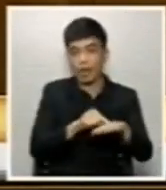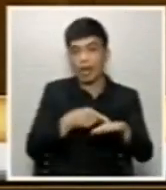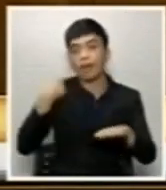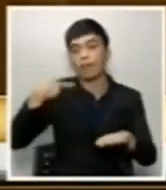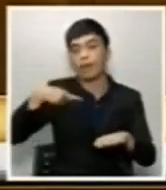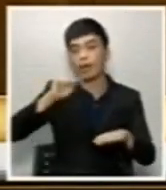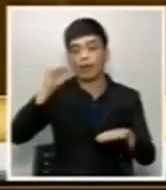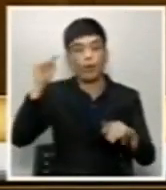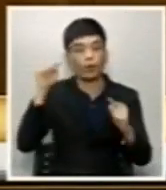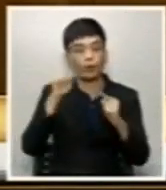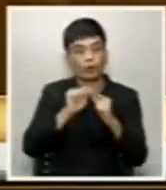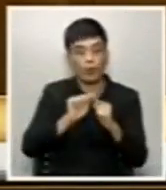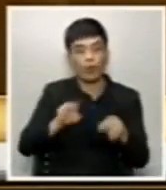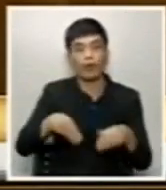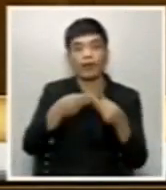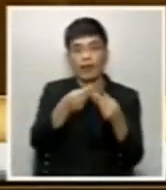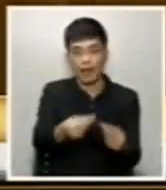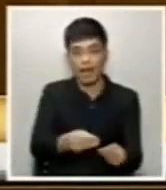ส.ส.ท่านได้กล่าวนะครับ